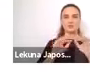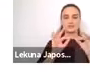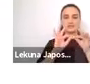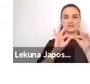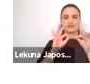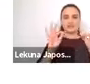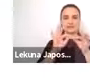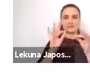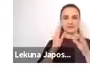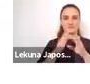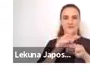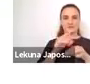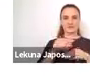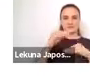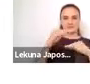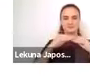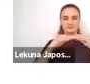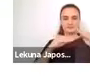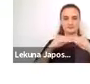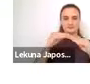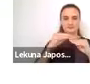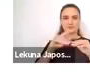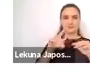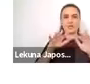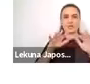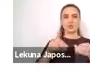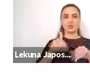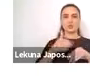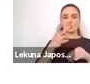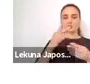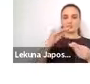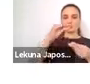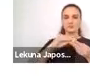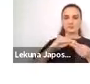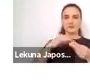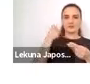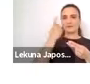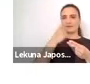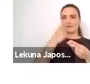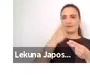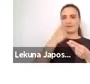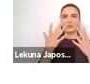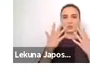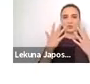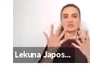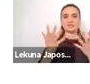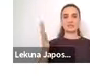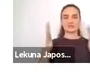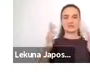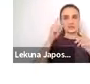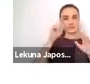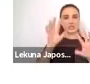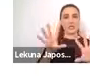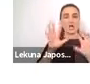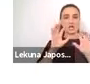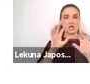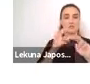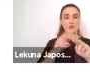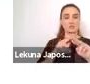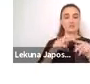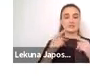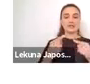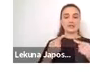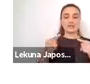ისინიც აქვს ლეგოებს, რა ადგილას როგორ ჩავარჭო, ვიზუალური სივრცითი აღქმა, ხო, იმიტომ რომ სხვადასხვა